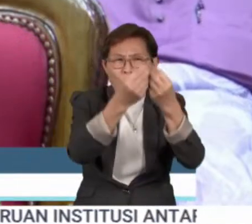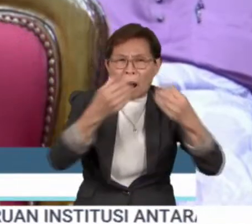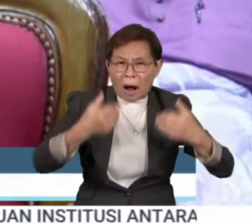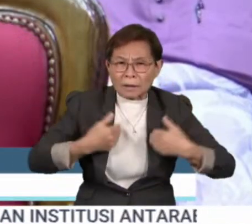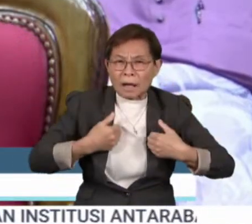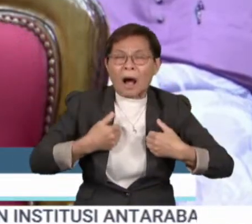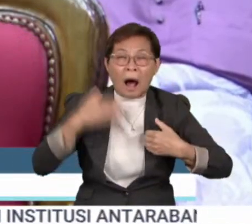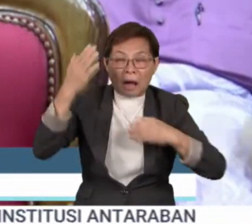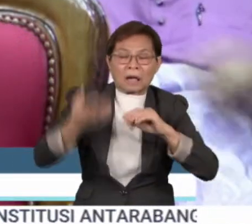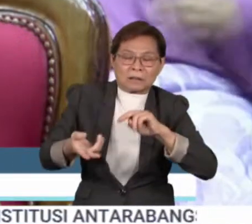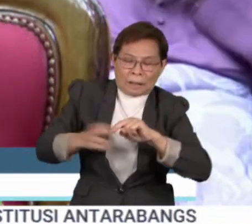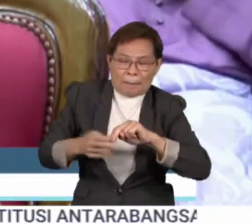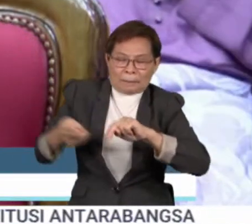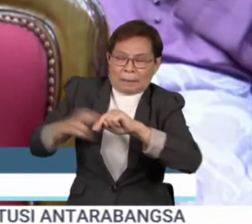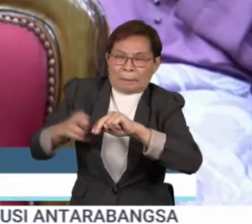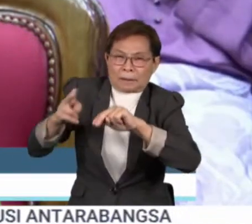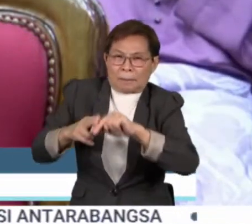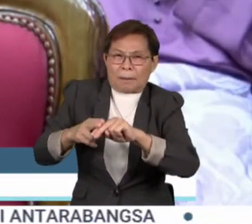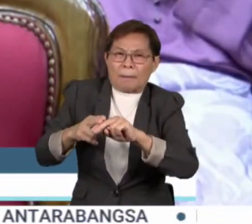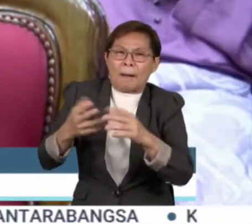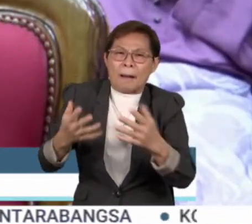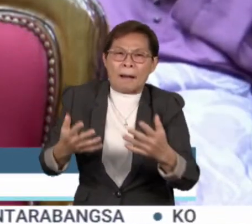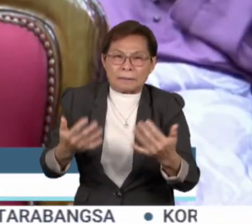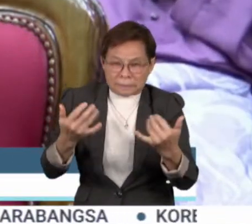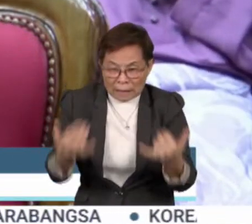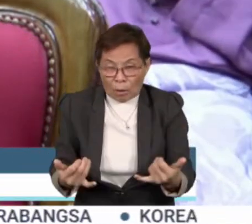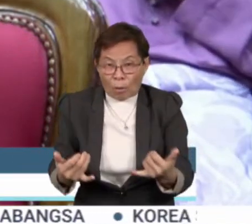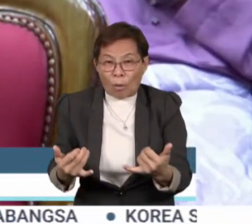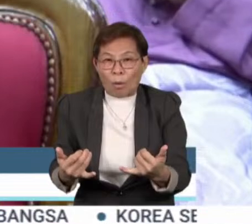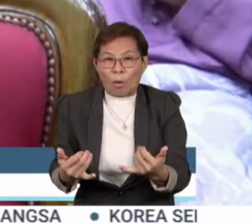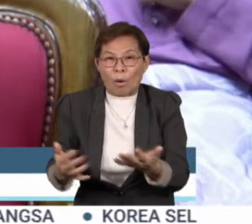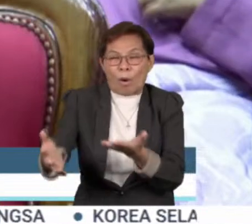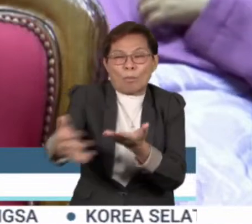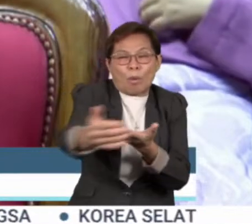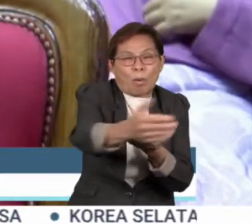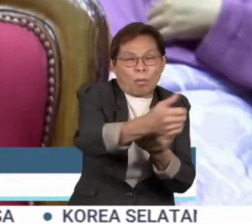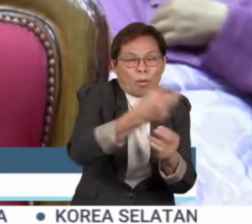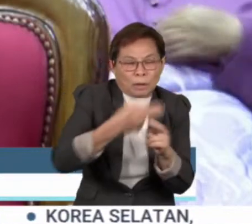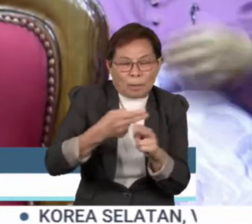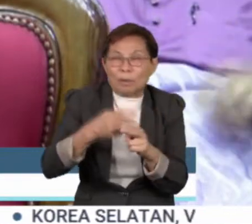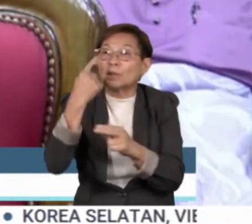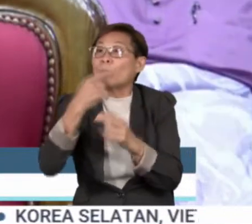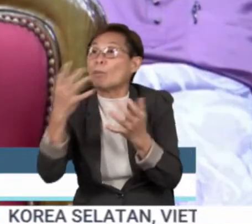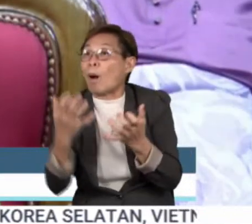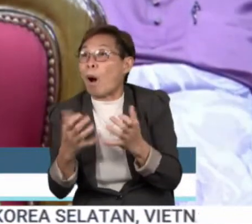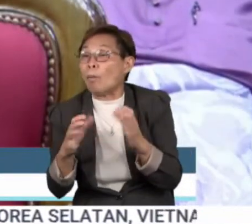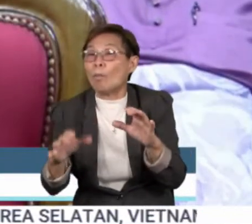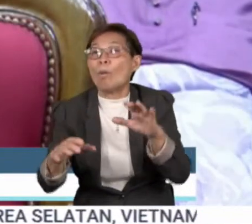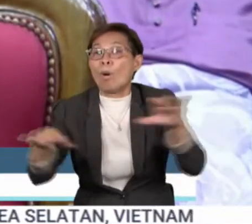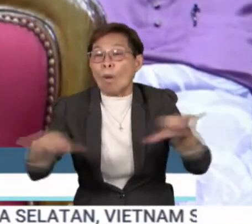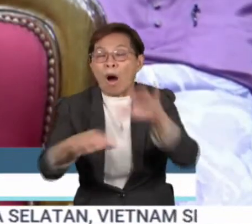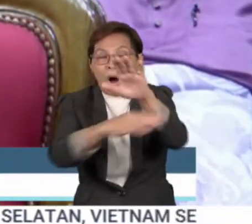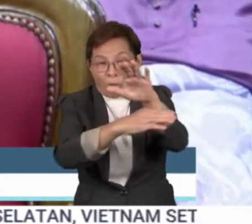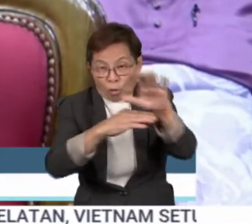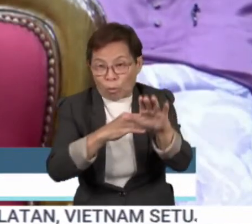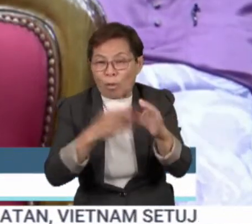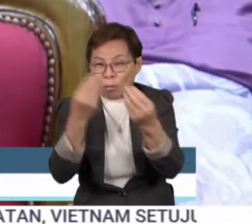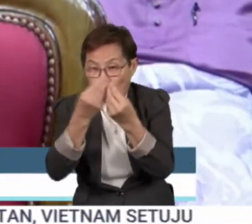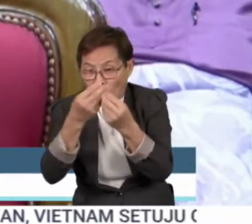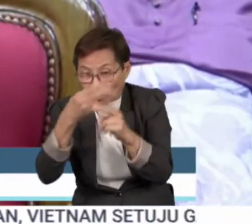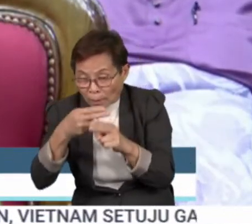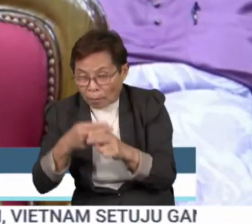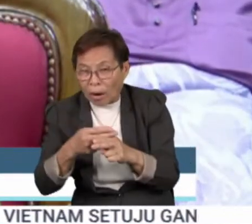ni pun dia akan bertambah-bertambah. Sebab masing-masing tengah buat pengumpulan nama-nama orang yang nak buat korban. Kan? Saya yakin jumlah dia akan lebih